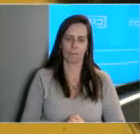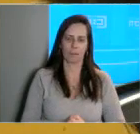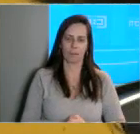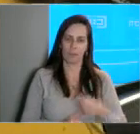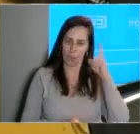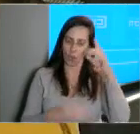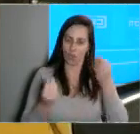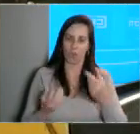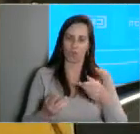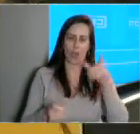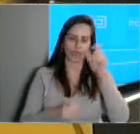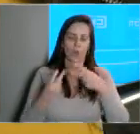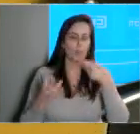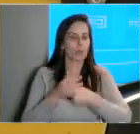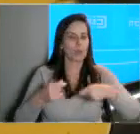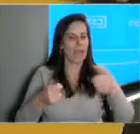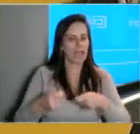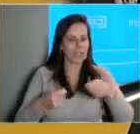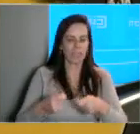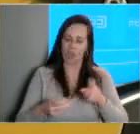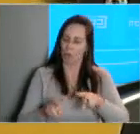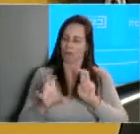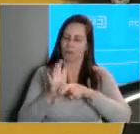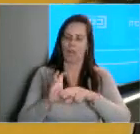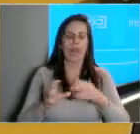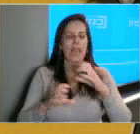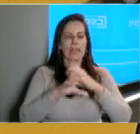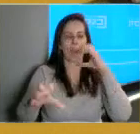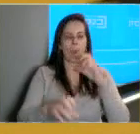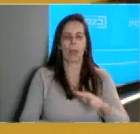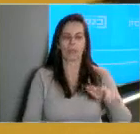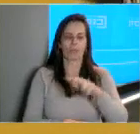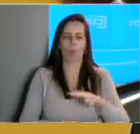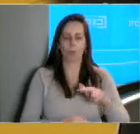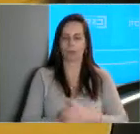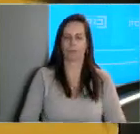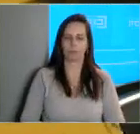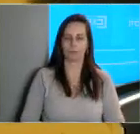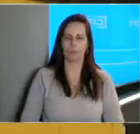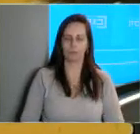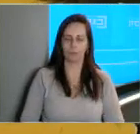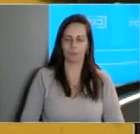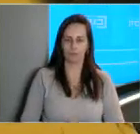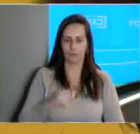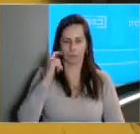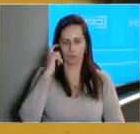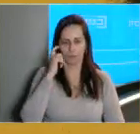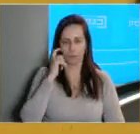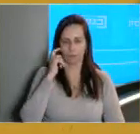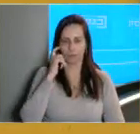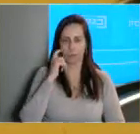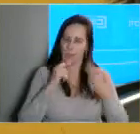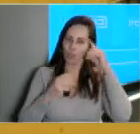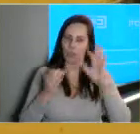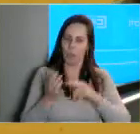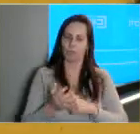Oui, et même pour les personnes qui n'ont pas assez d'argent pour payer des cartes des transports, c'est une bonne idée aussi pour eux, pour pouvoir